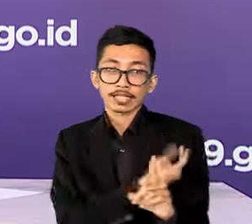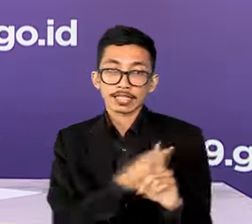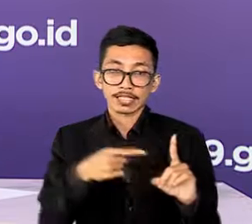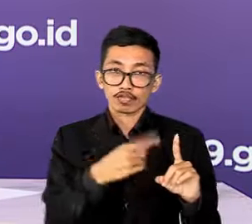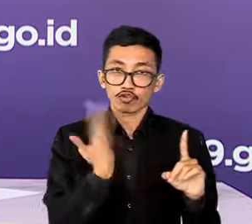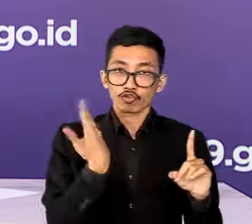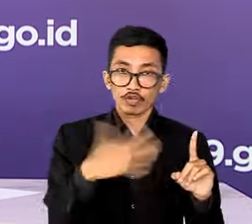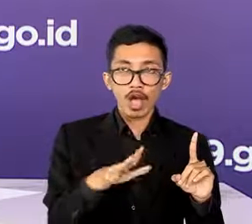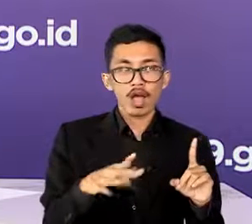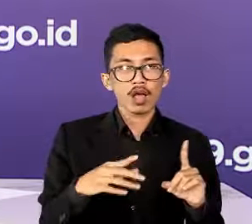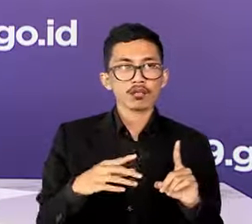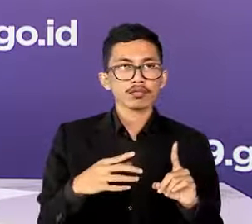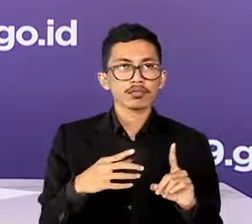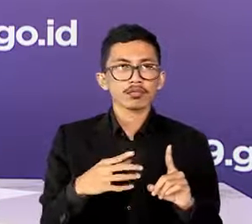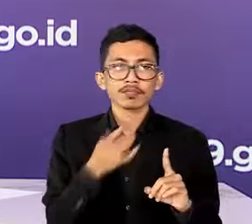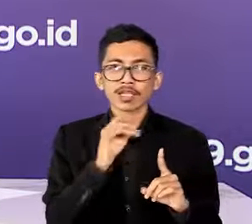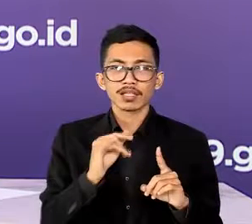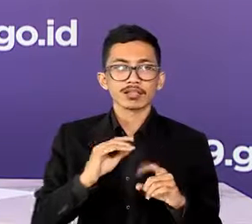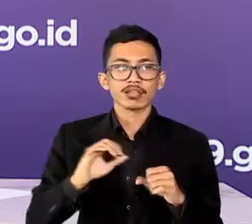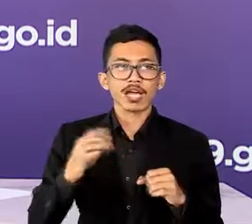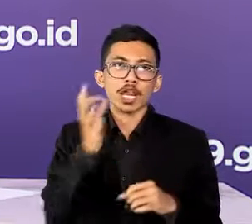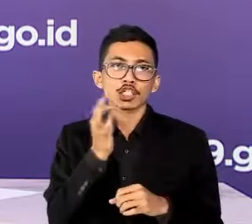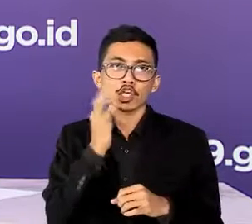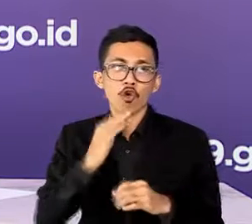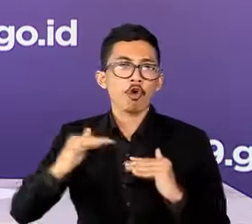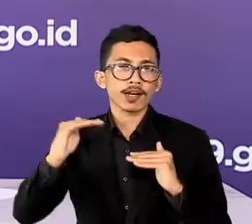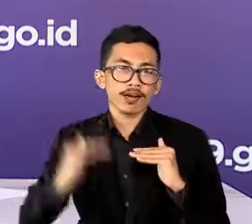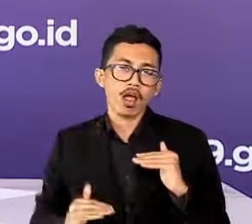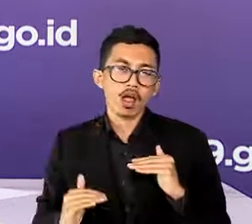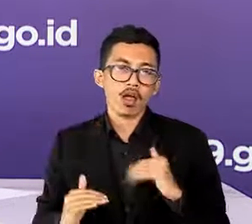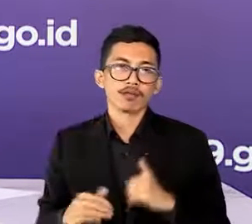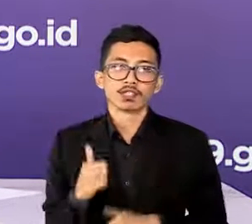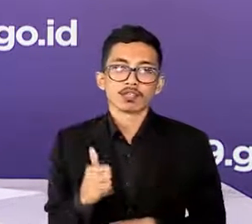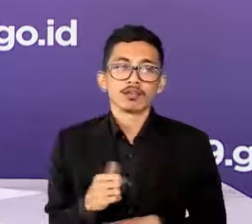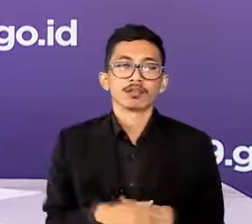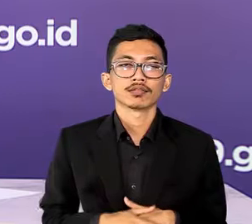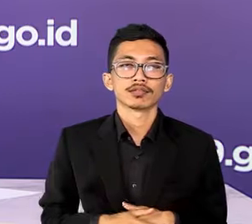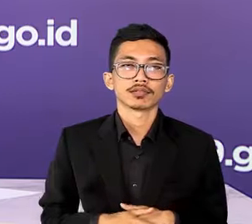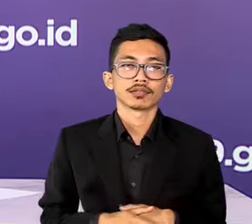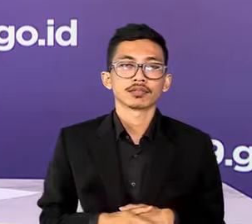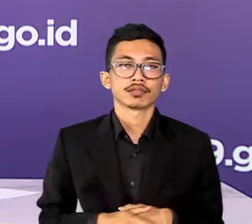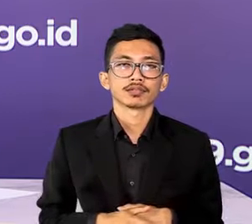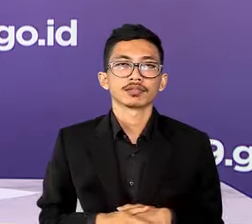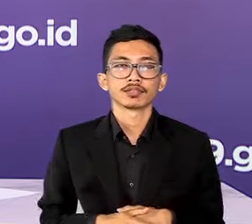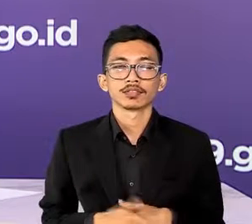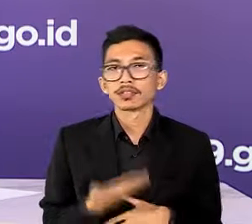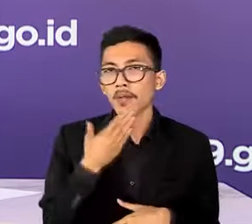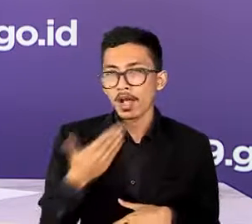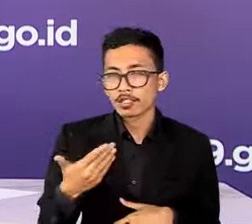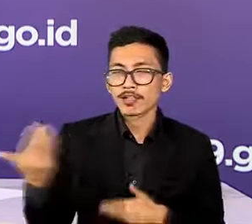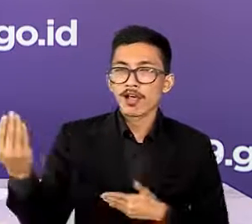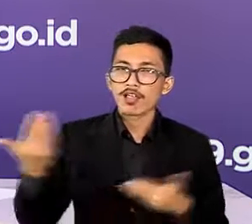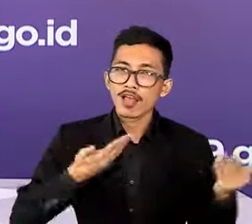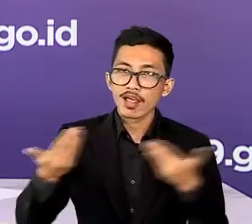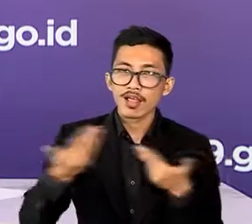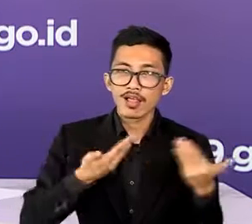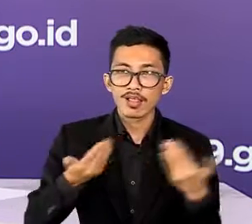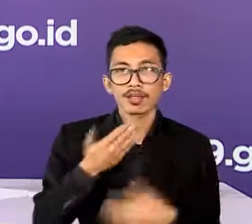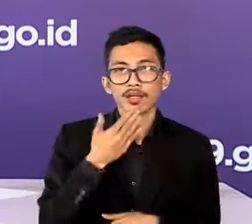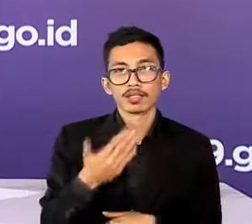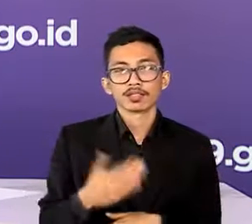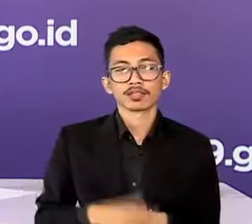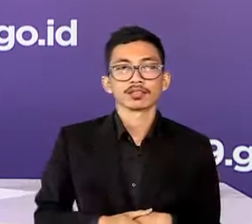rendah dibanding orang yang belum divaksin demikian Terima kasih atas pertanyaan apa para jurnalis